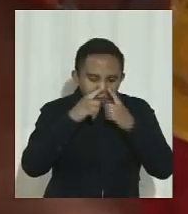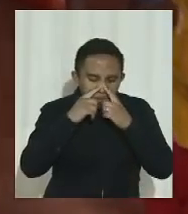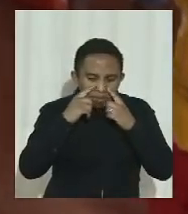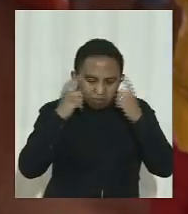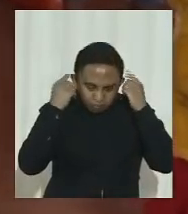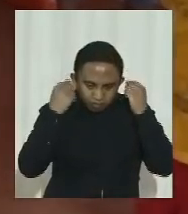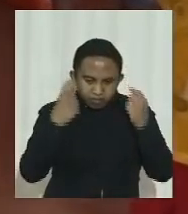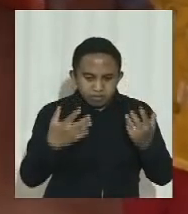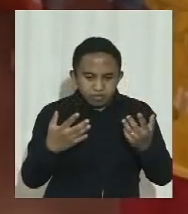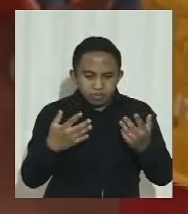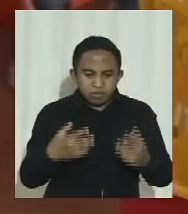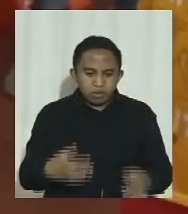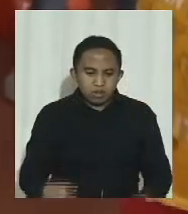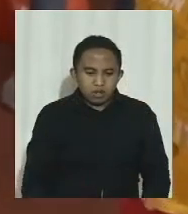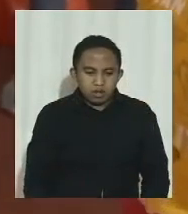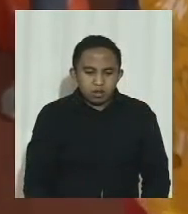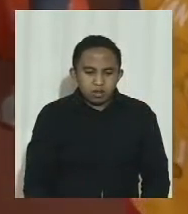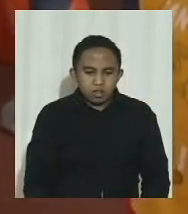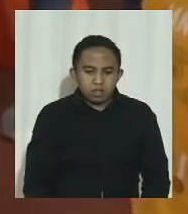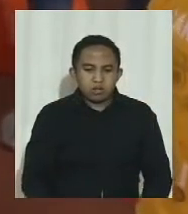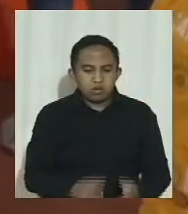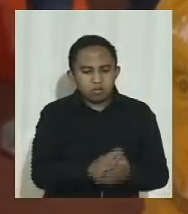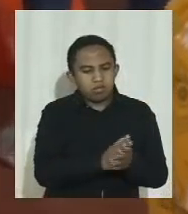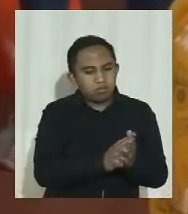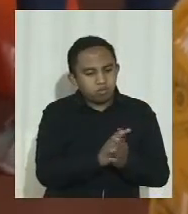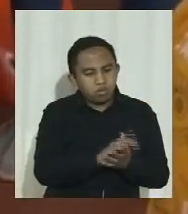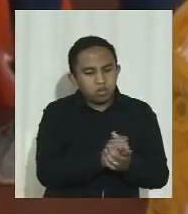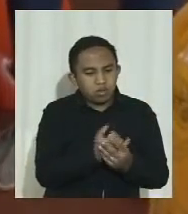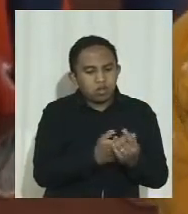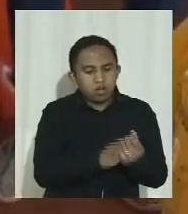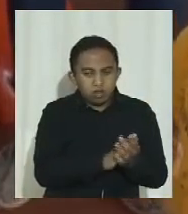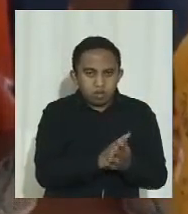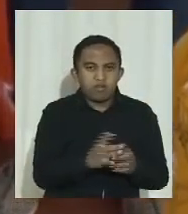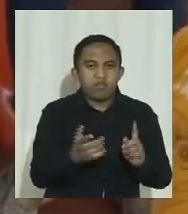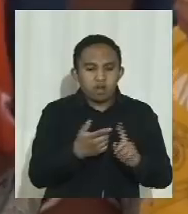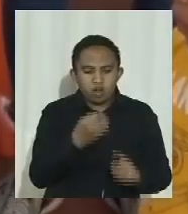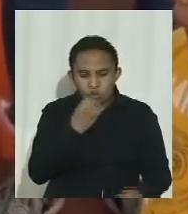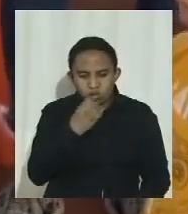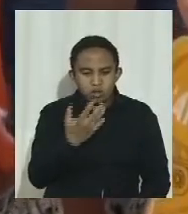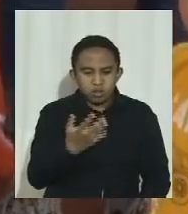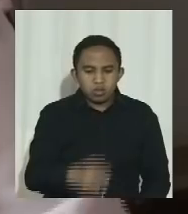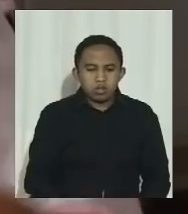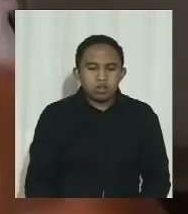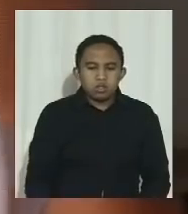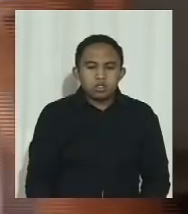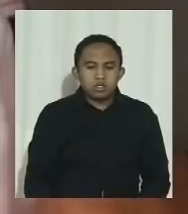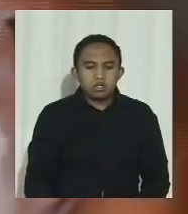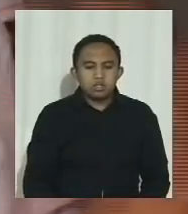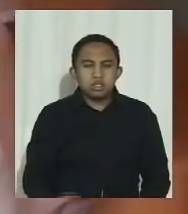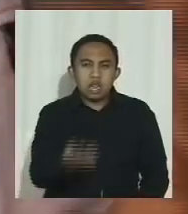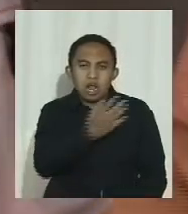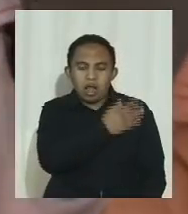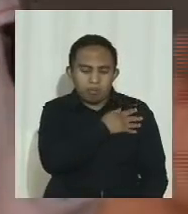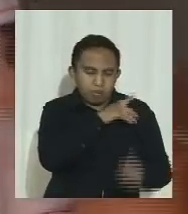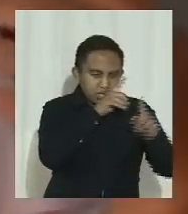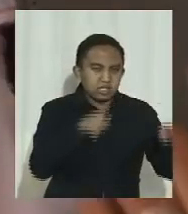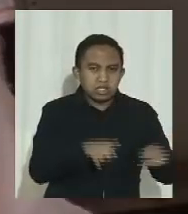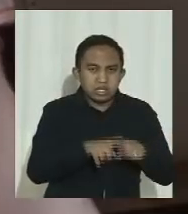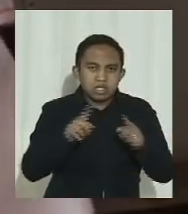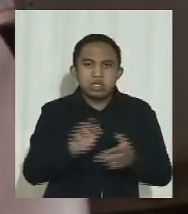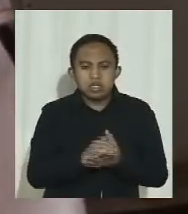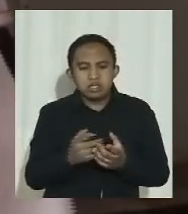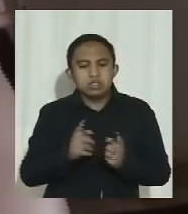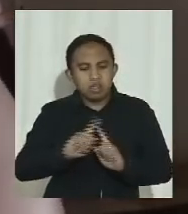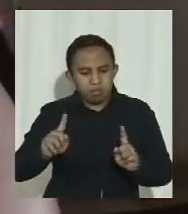sasatana zareo mandritry ny vite ny serviety tsy tabarana ampianarany zareo mba